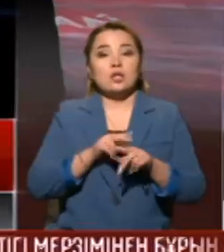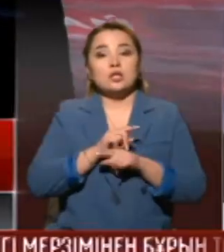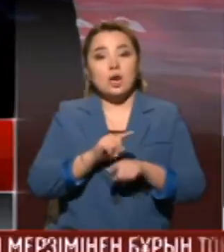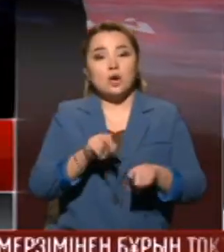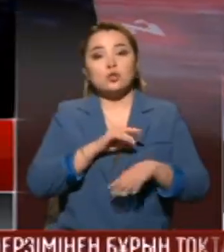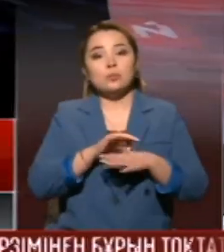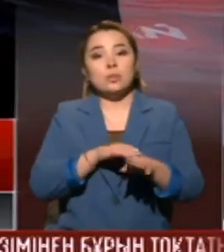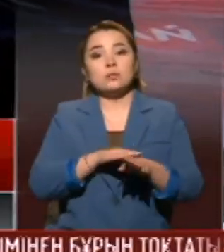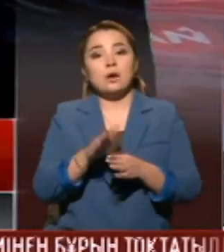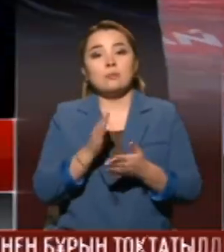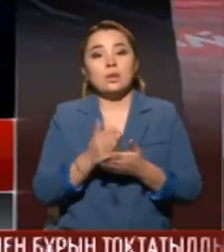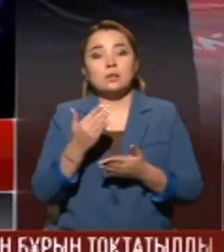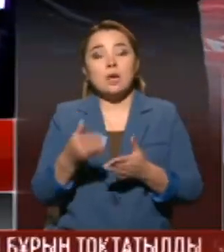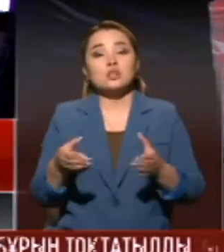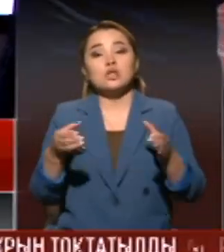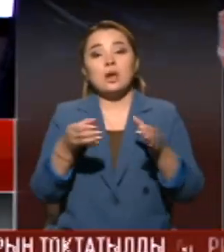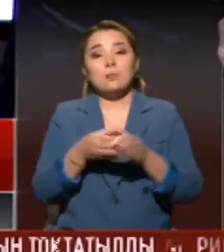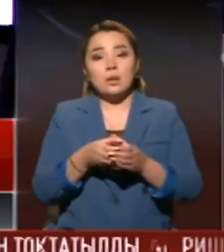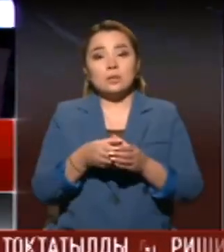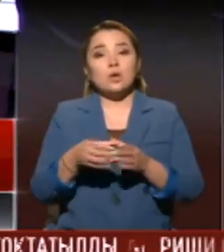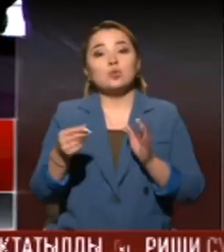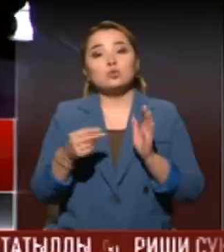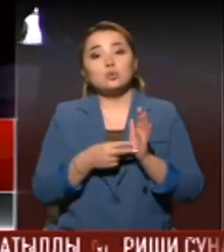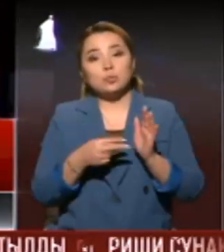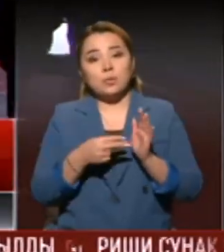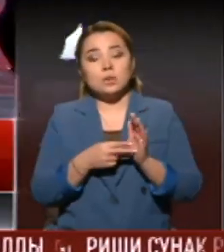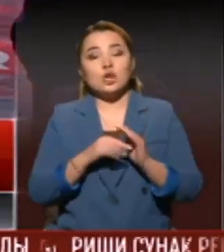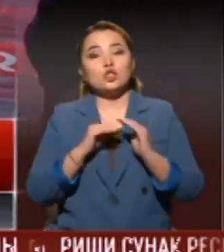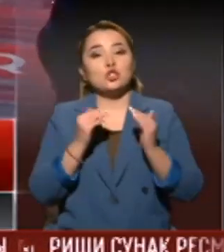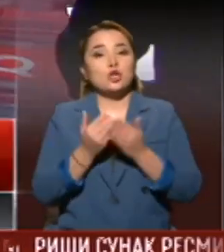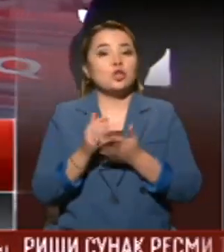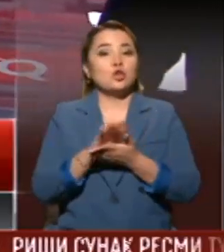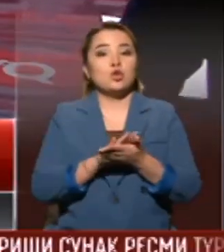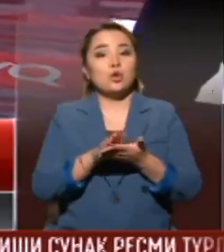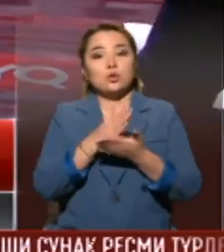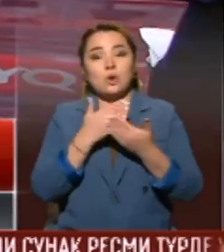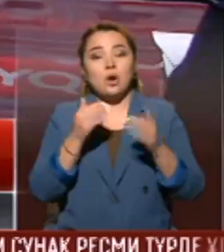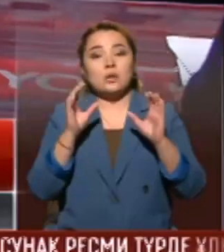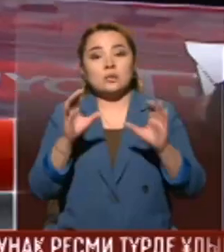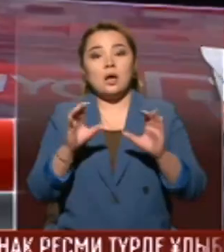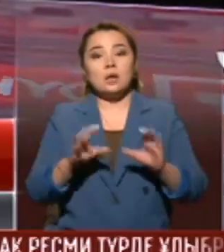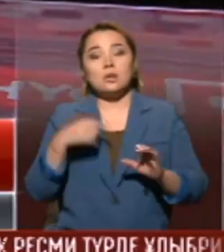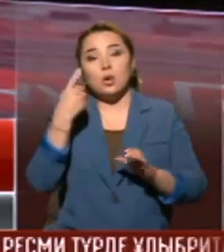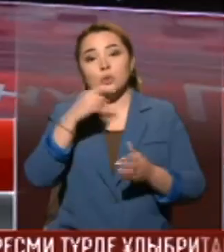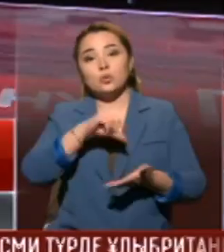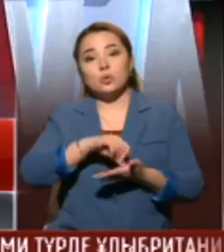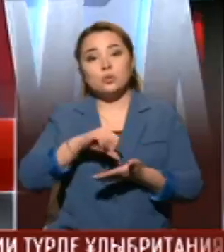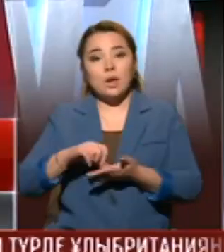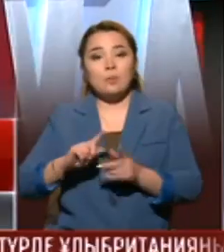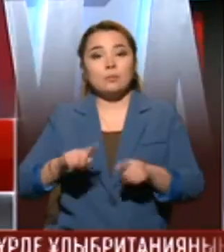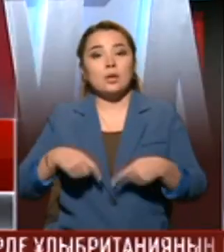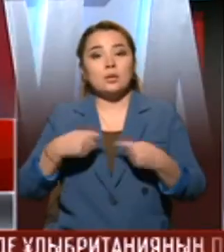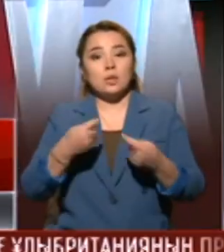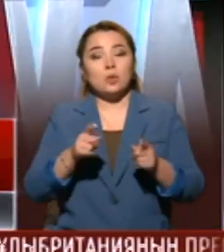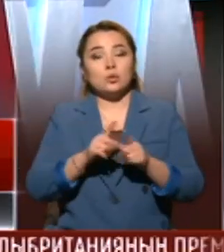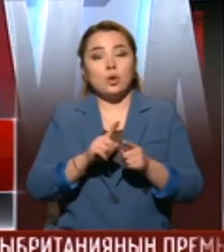жұмысына пайдаланылады. Бірақ штабтың несінің сомасына ондай шектеу жоқ, өйткені ол заңды тұрғыда берілген